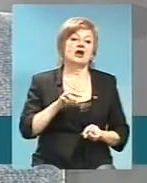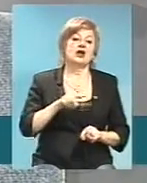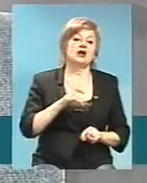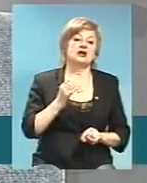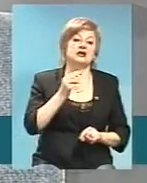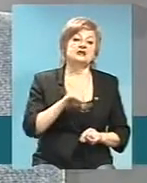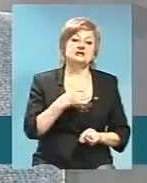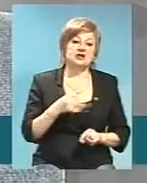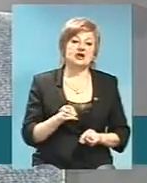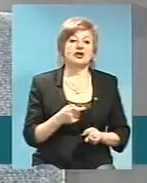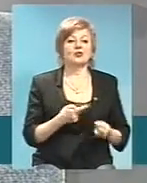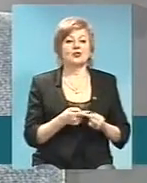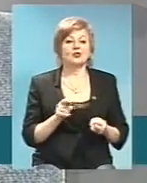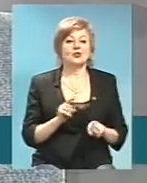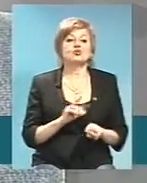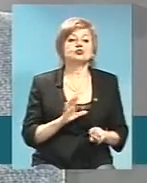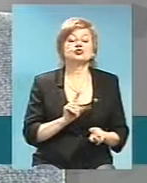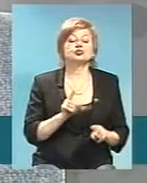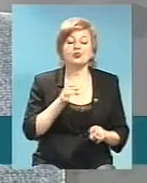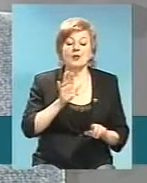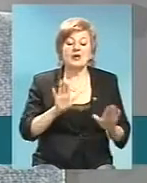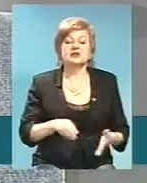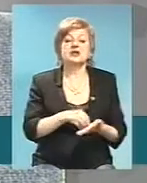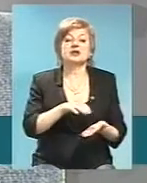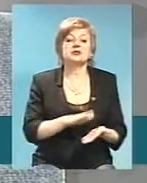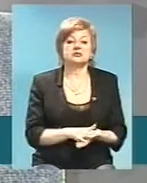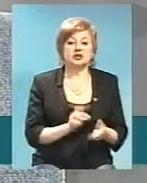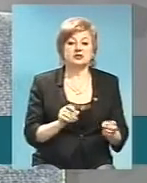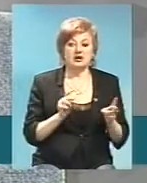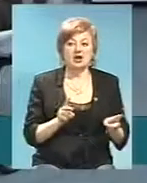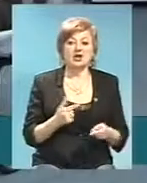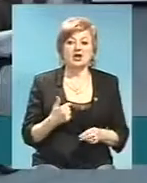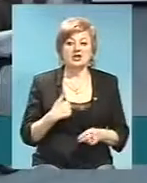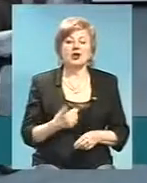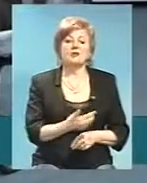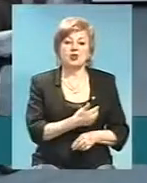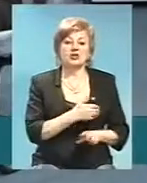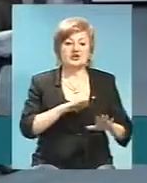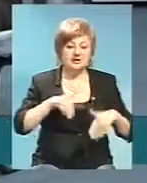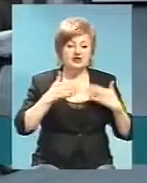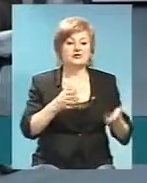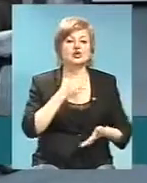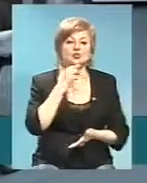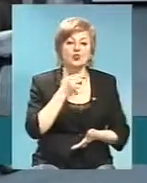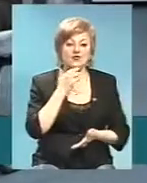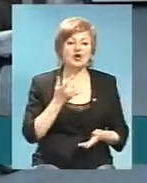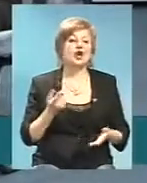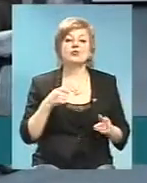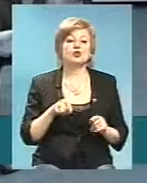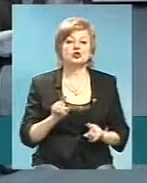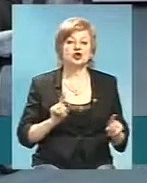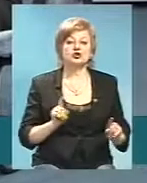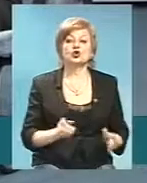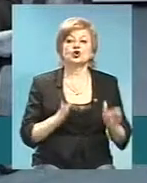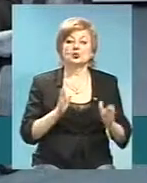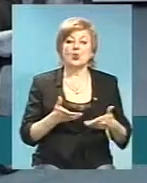будуть якось маніпулювати з місцем реєстрації. От чи чули ви про це? Ну, я б ще хотіла звернути увагу про те, що тільки